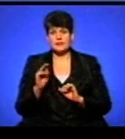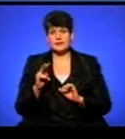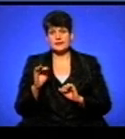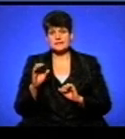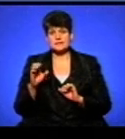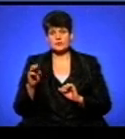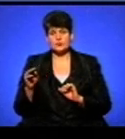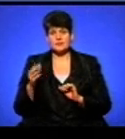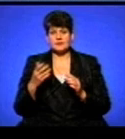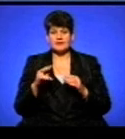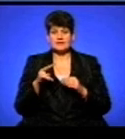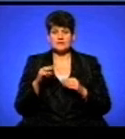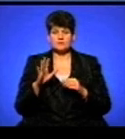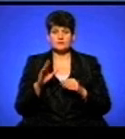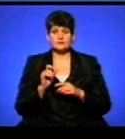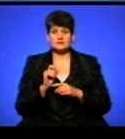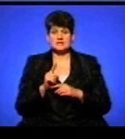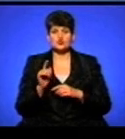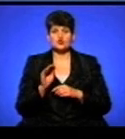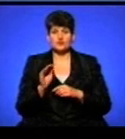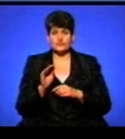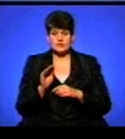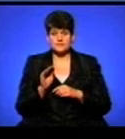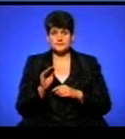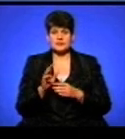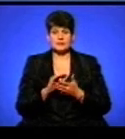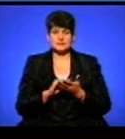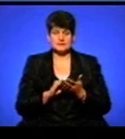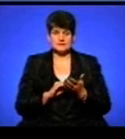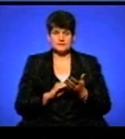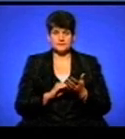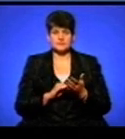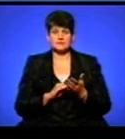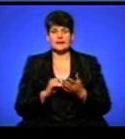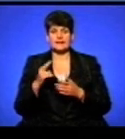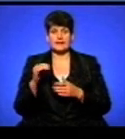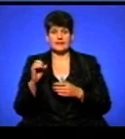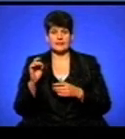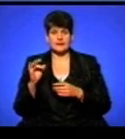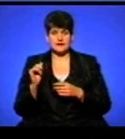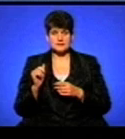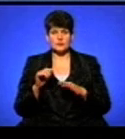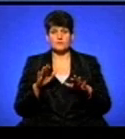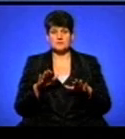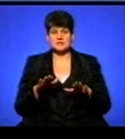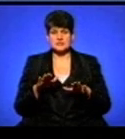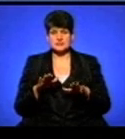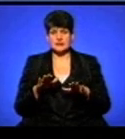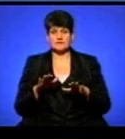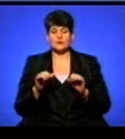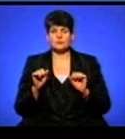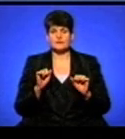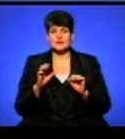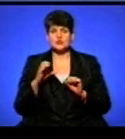жовтень-листопад, але в листопаді буде призначатися жовтня місяця, зазначити в заяві, заявою декларацію до місцевих управлінь